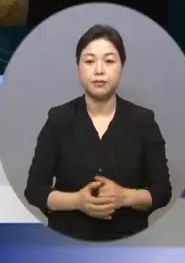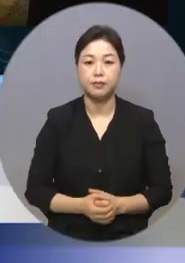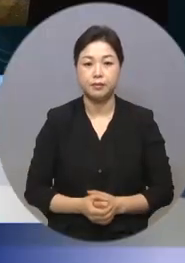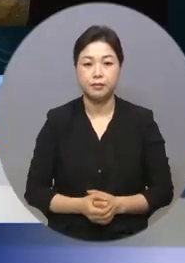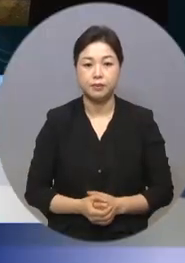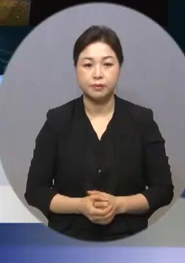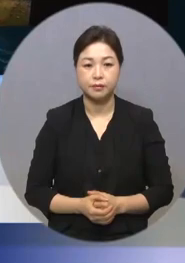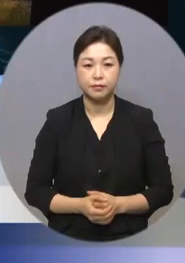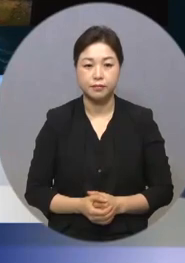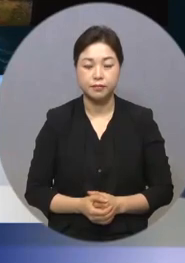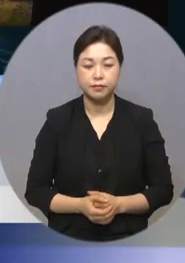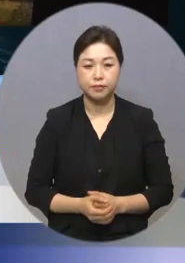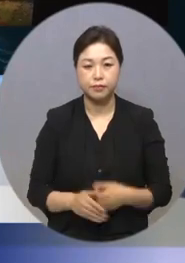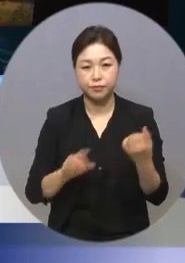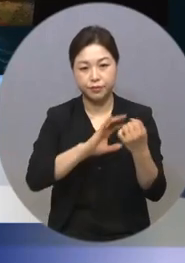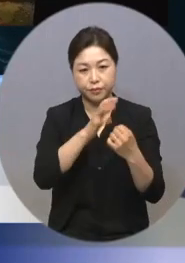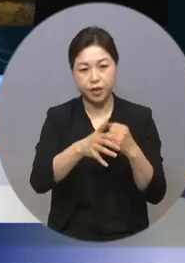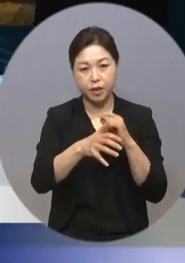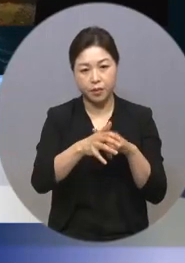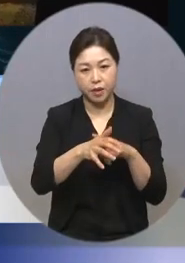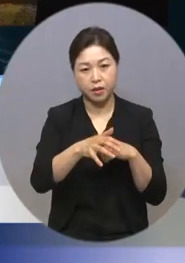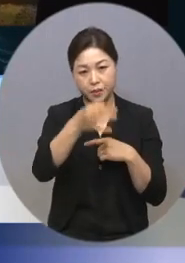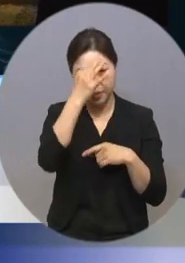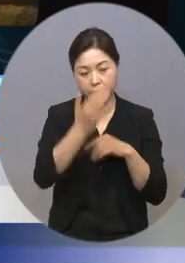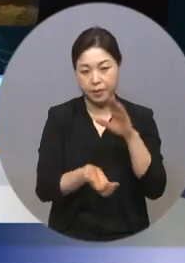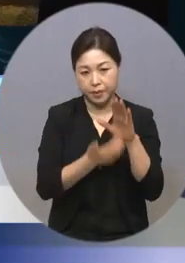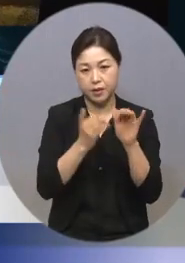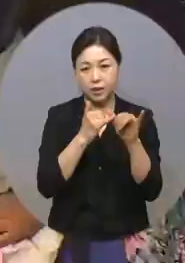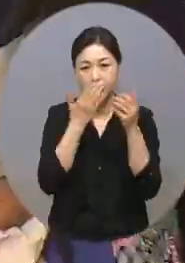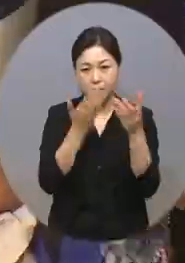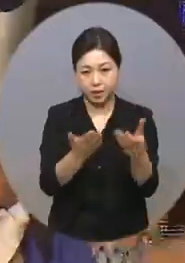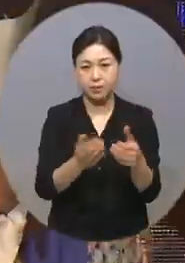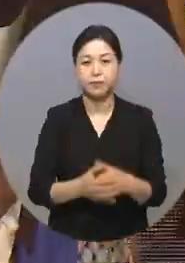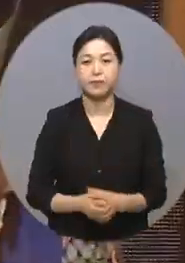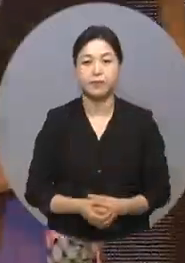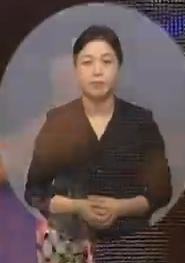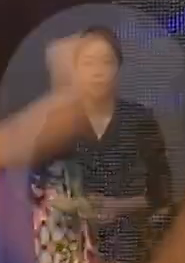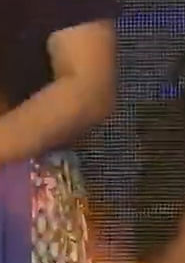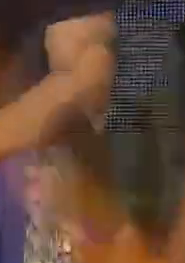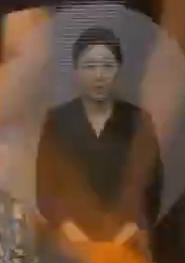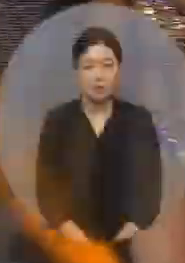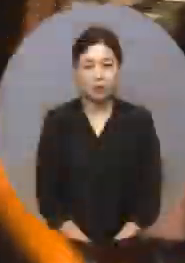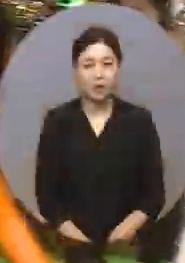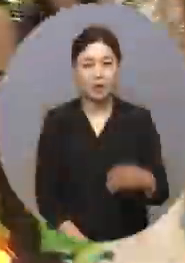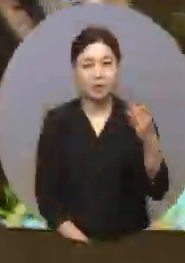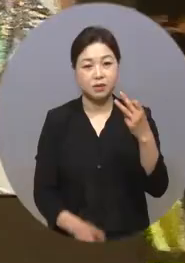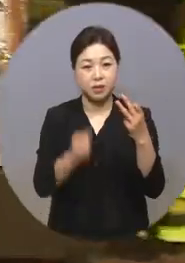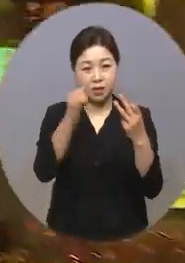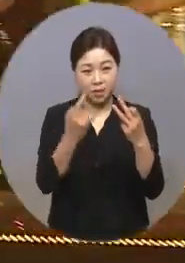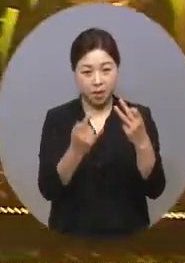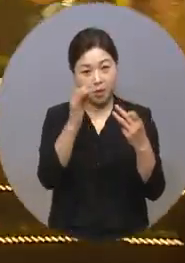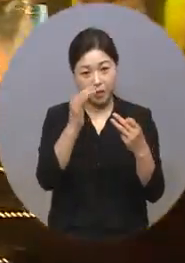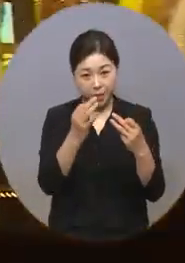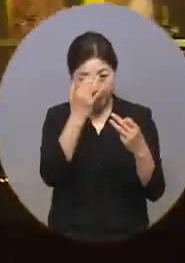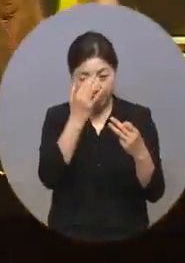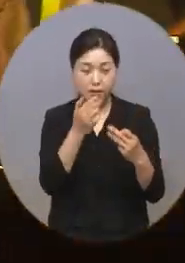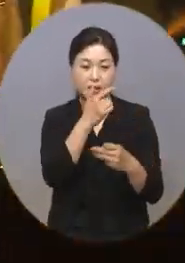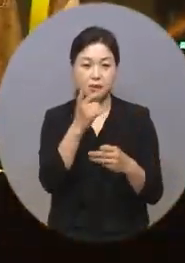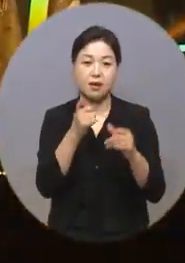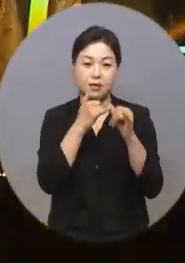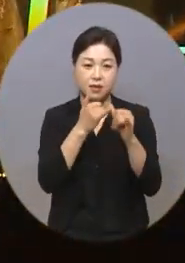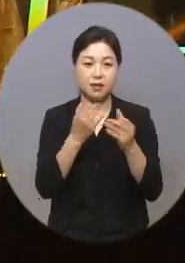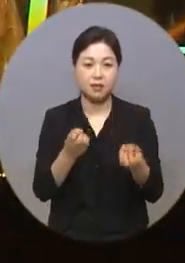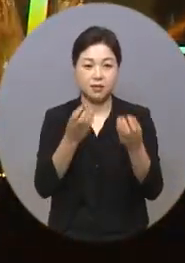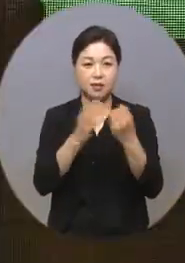글로벌 최근 명인 대상 시상식이 열렸습니다 재 직접 의 글로벌 최근 명인 대상 시상식 1